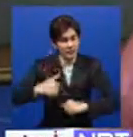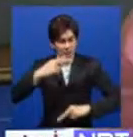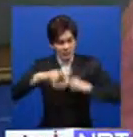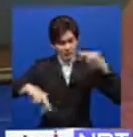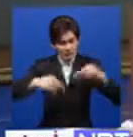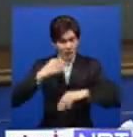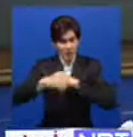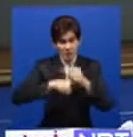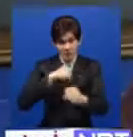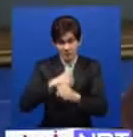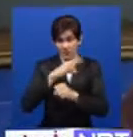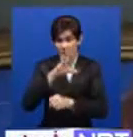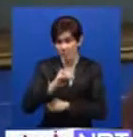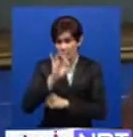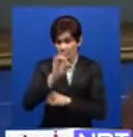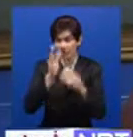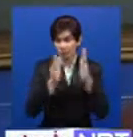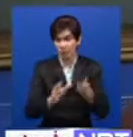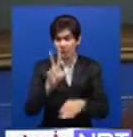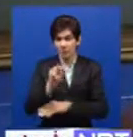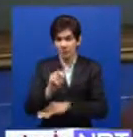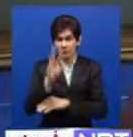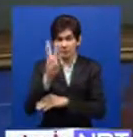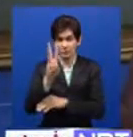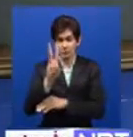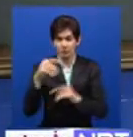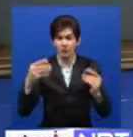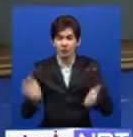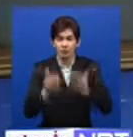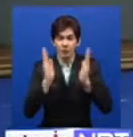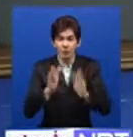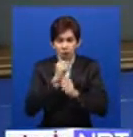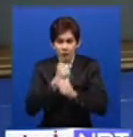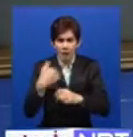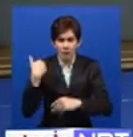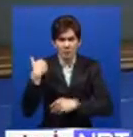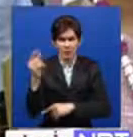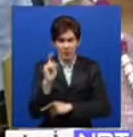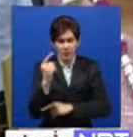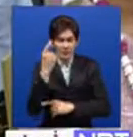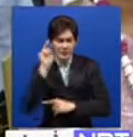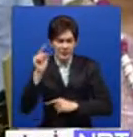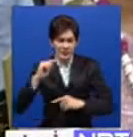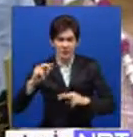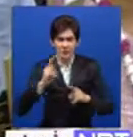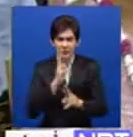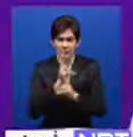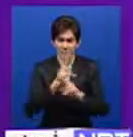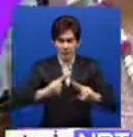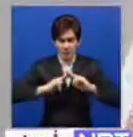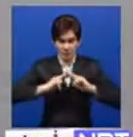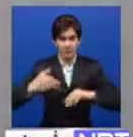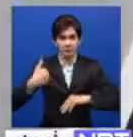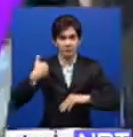าพดีปี2558จำนวน36คนเพื่อส่งเสริมให้ผู้สูงวัยคำนึงถึงสุขภาพของตนเอง